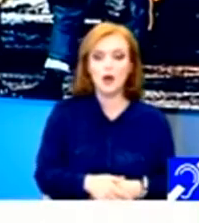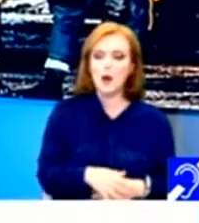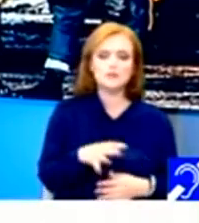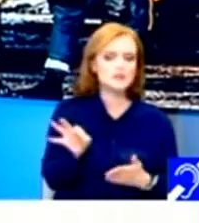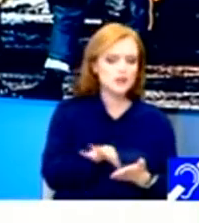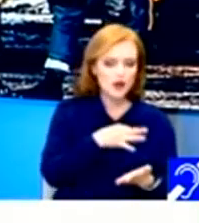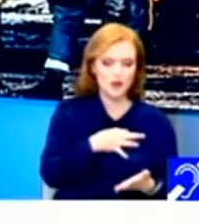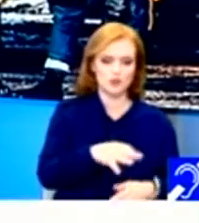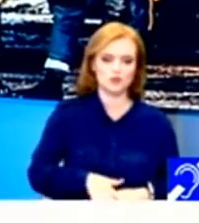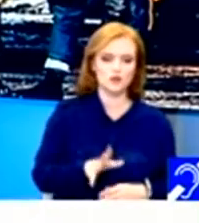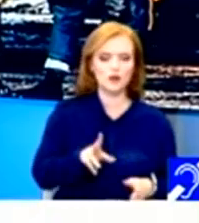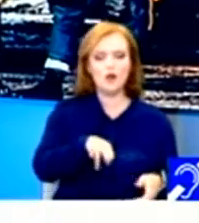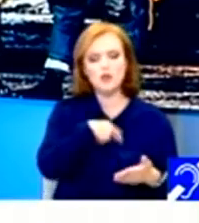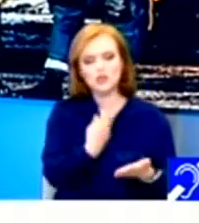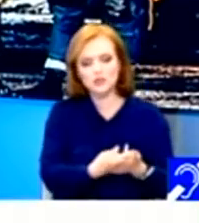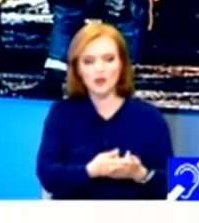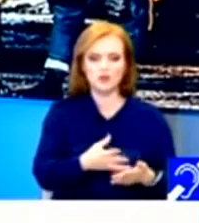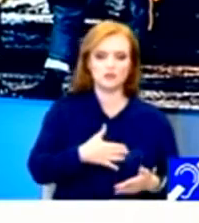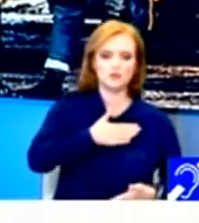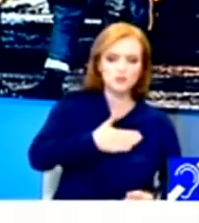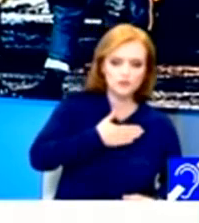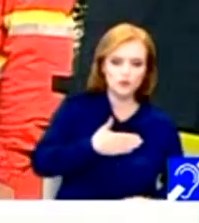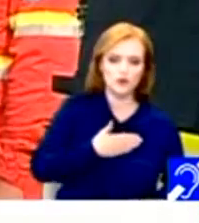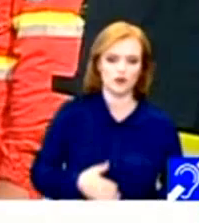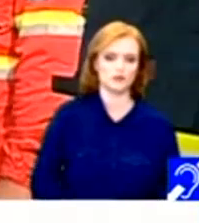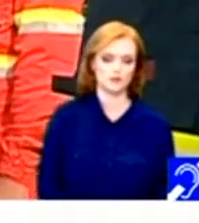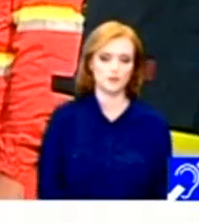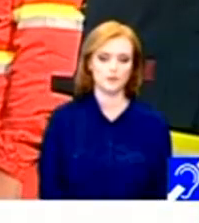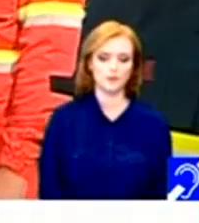în timpul leșinului sau stărilor de sufocare.